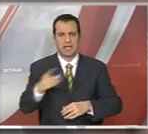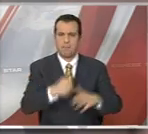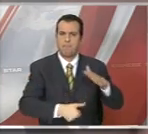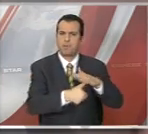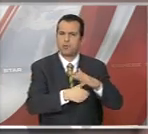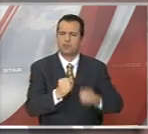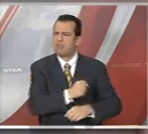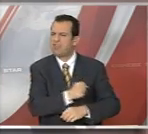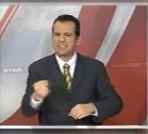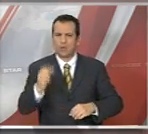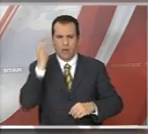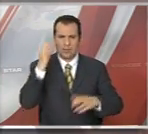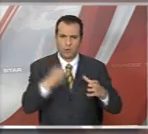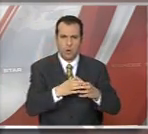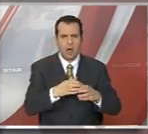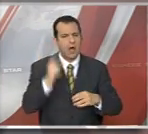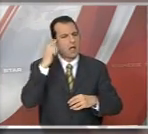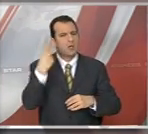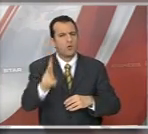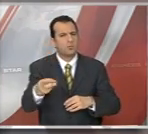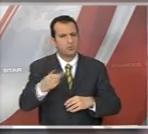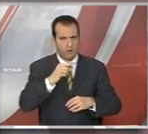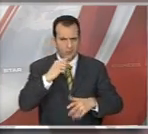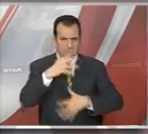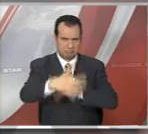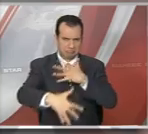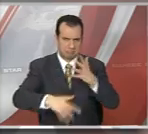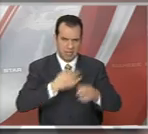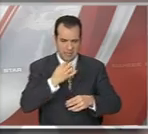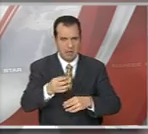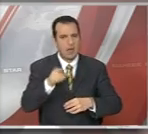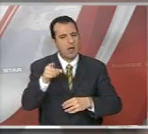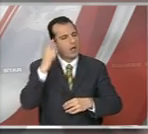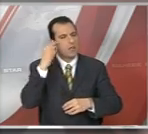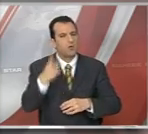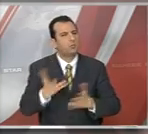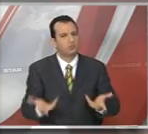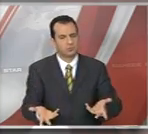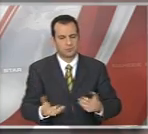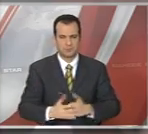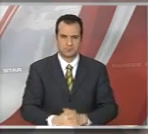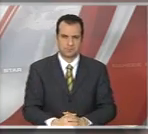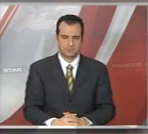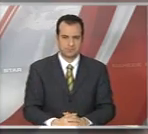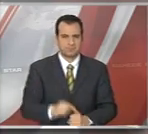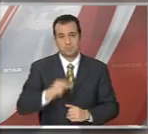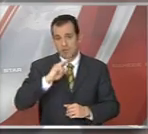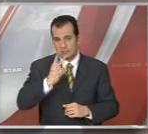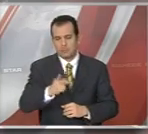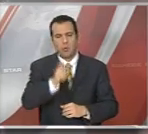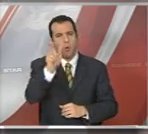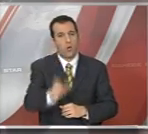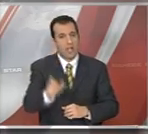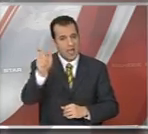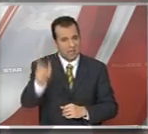του ακροδεξιού γαλλικού κόμματος έχει γίνει σάλος με αυτή την είδηση κοιτάξτε κυρία τσαγκα ο καθένας